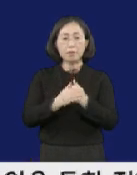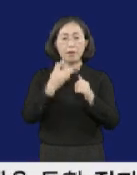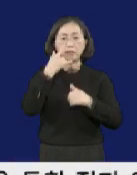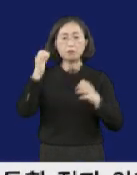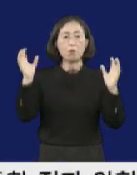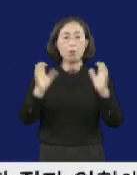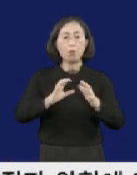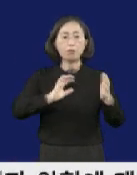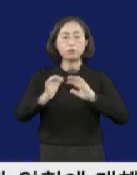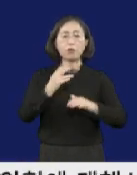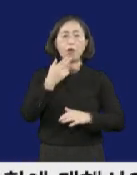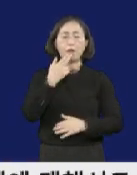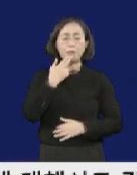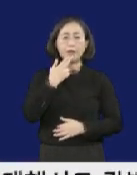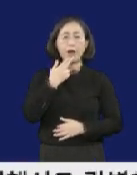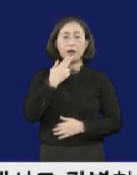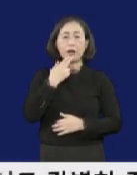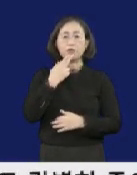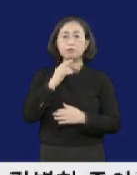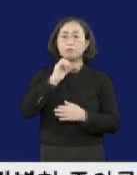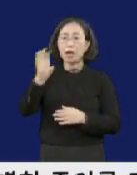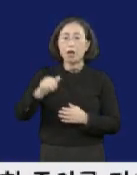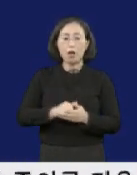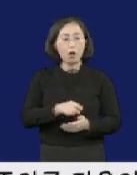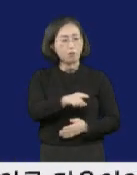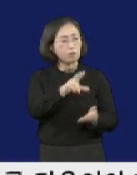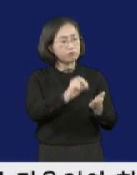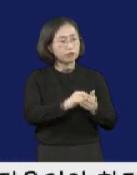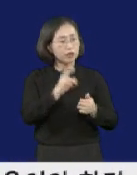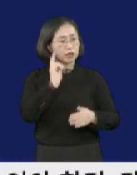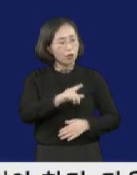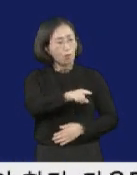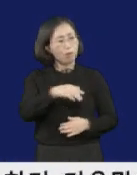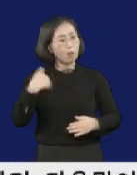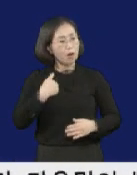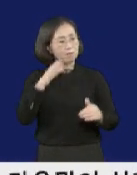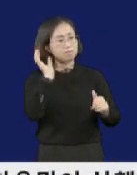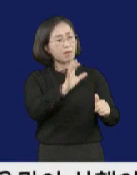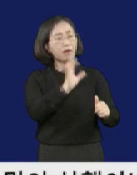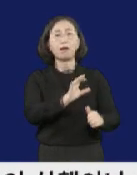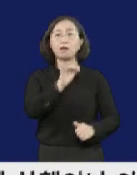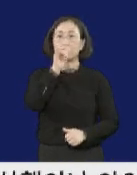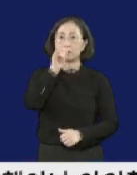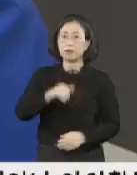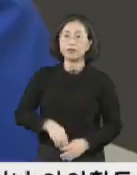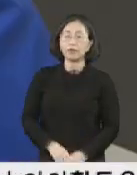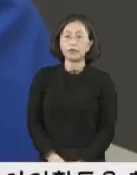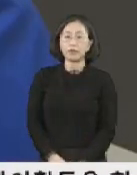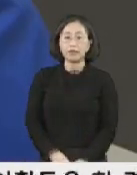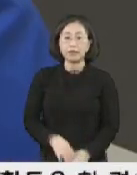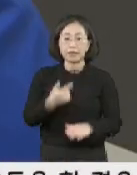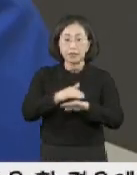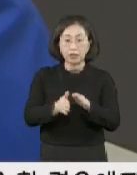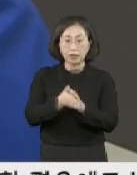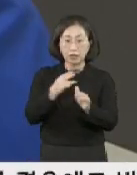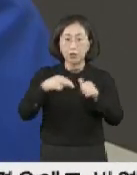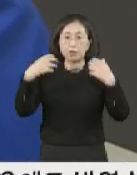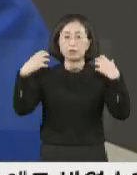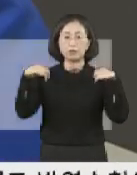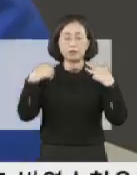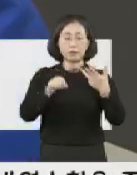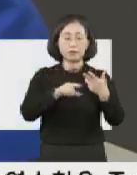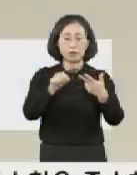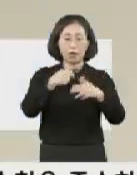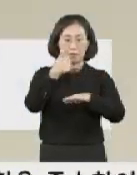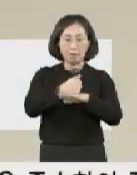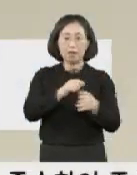공청회를 열지 못했다고 해명했다가 문제의 심각성을 못 느낀다고 면박을 당한 겁니다. 대전시 교육청은 7월